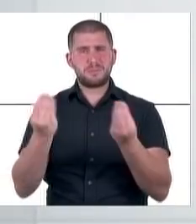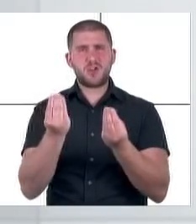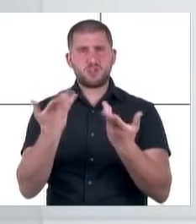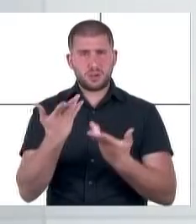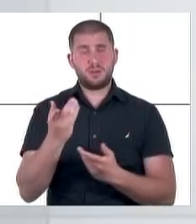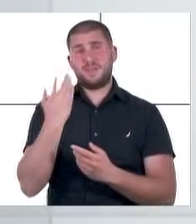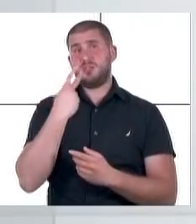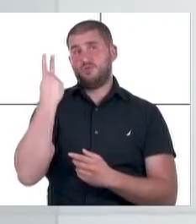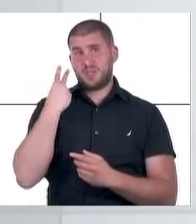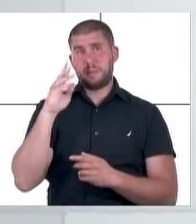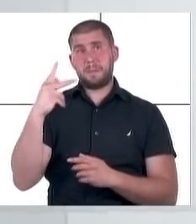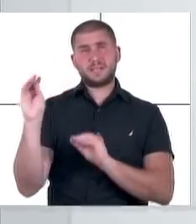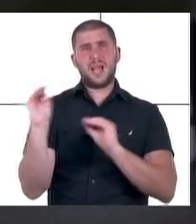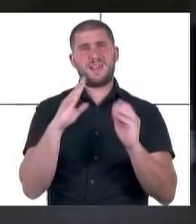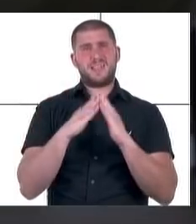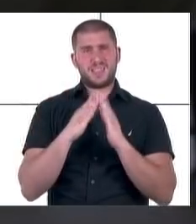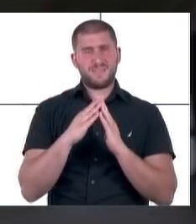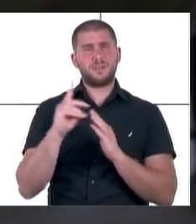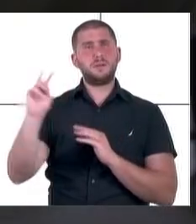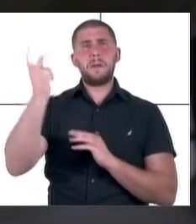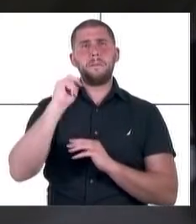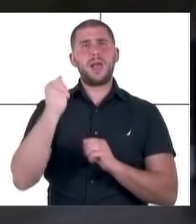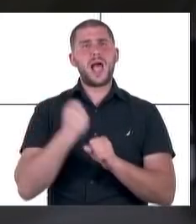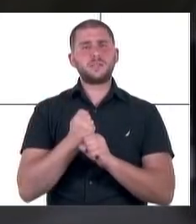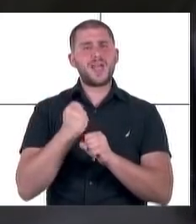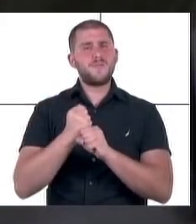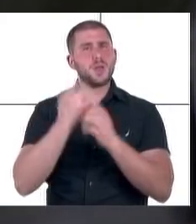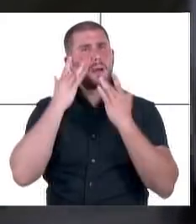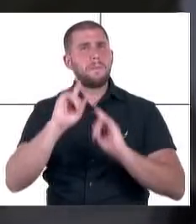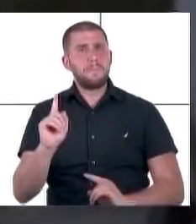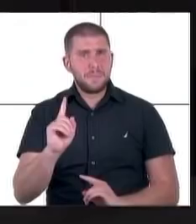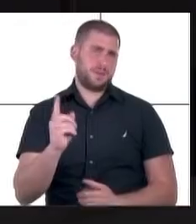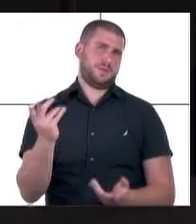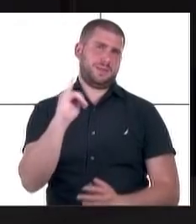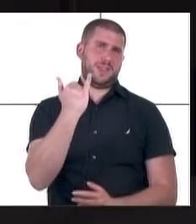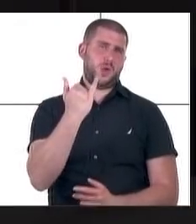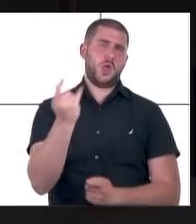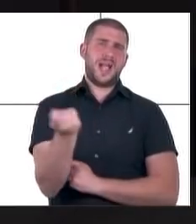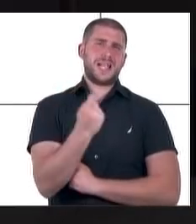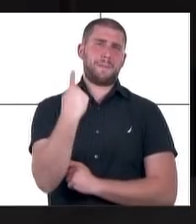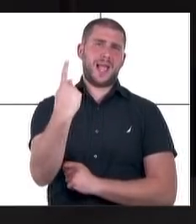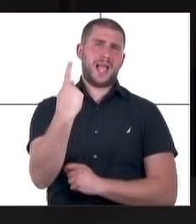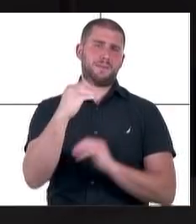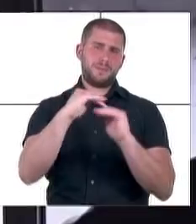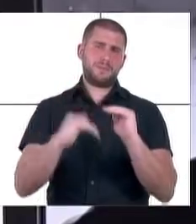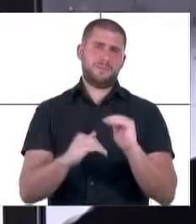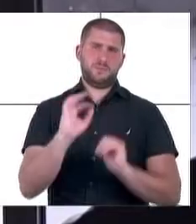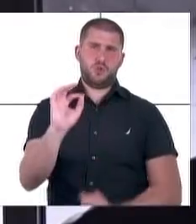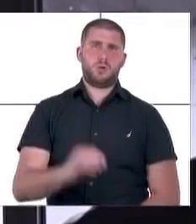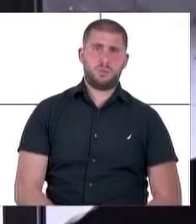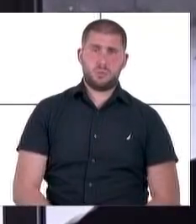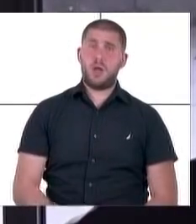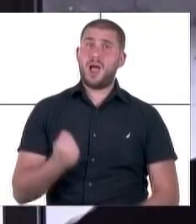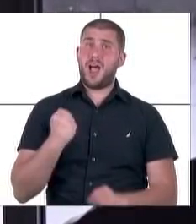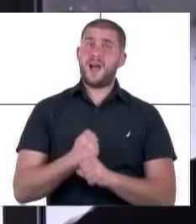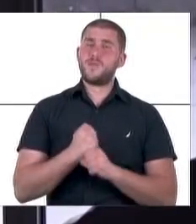לפני כשנתיים פרץ עבר דירה, ומי גויס לעשות את העבודה? ניחשתם נכון, לוחמי האש הכפופים לו. עבודה איכותית